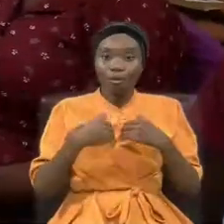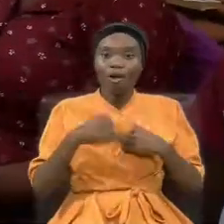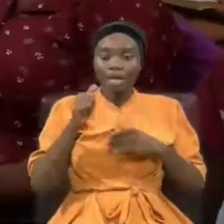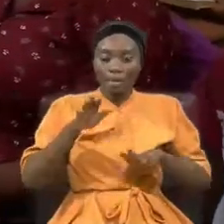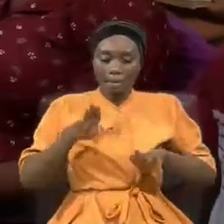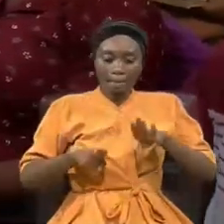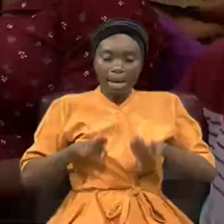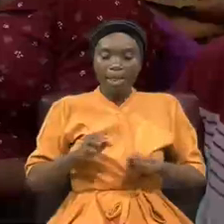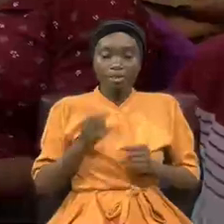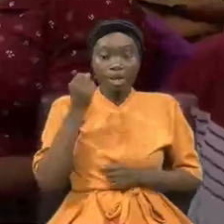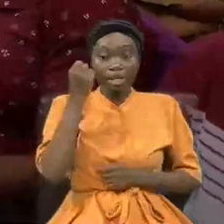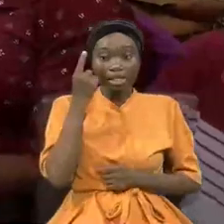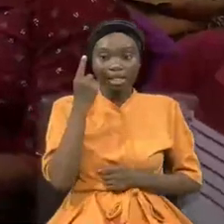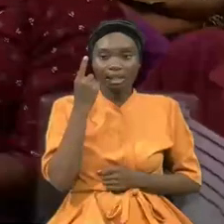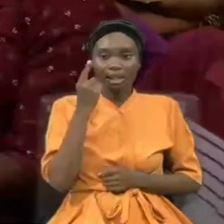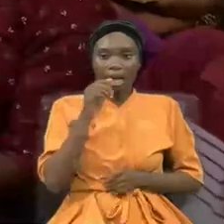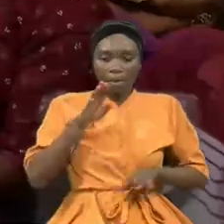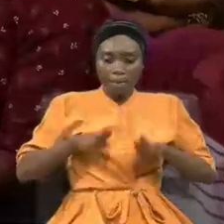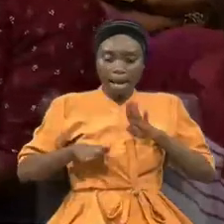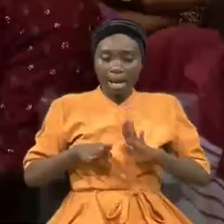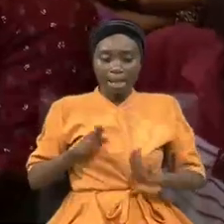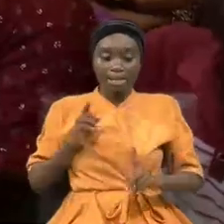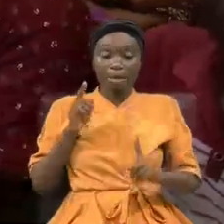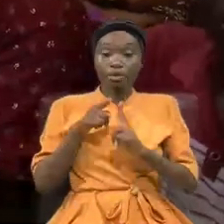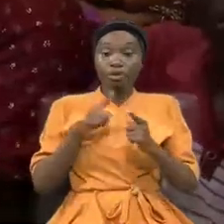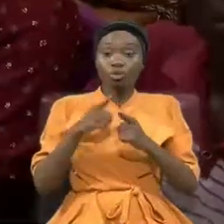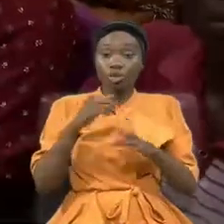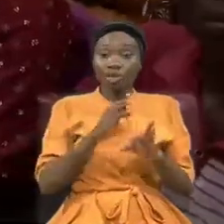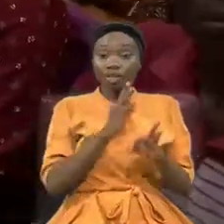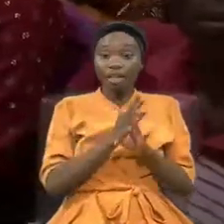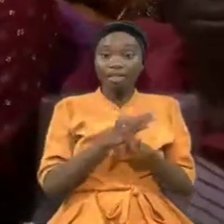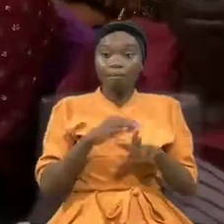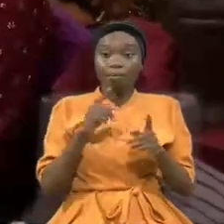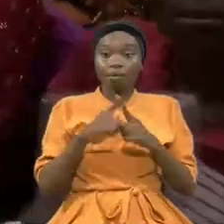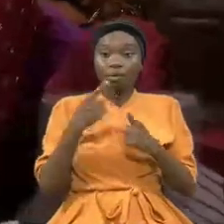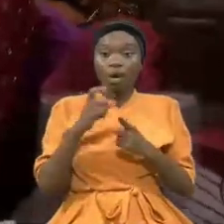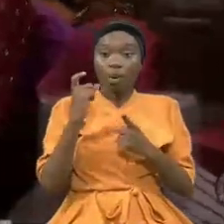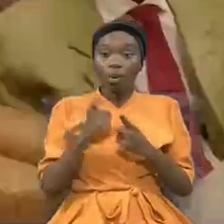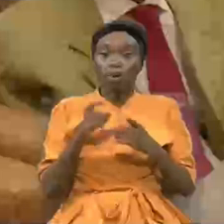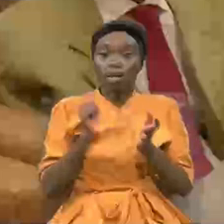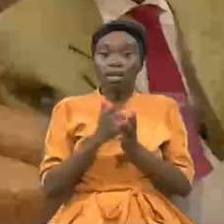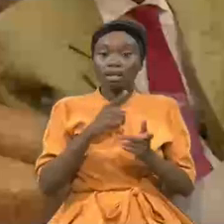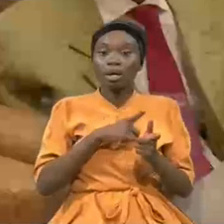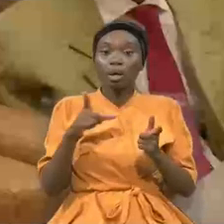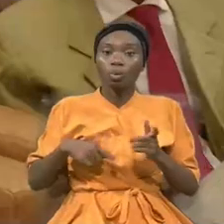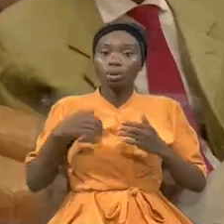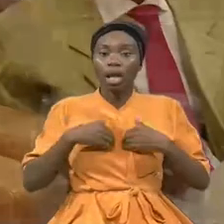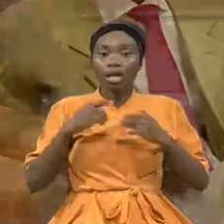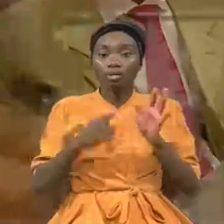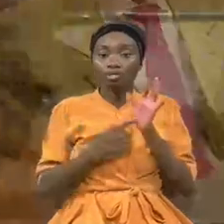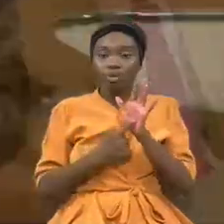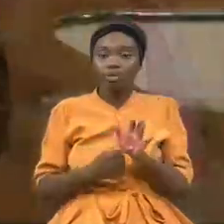avez une compréhension équilibrée, une approche équilibrée de la foi que le Seigneur a